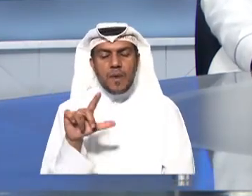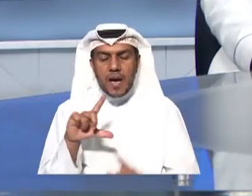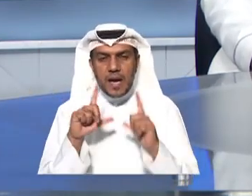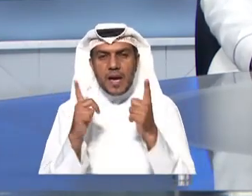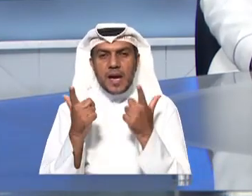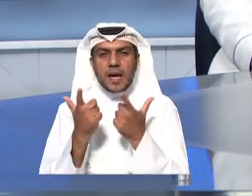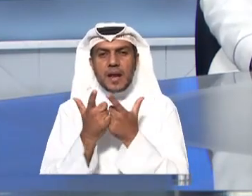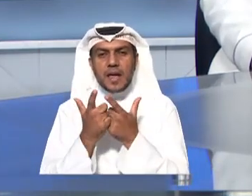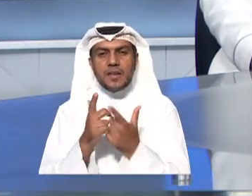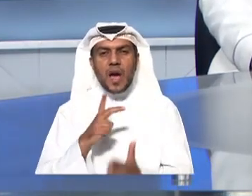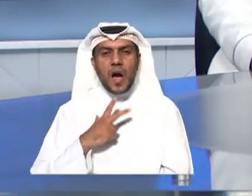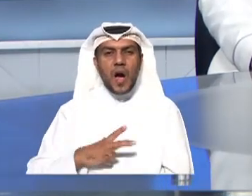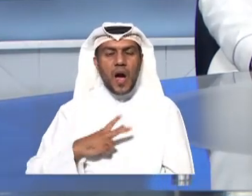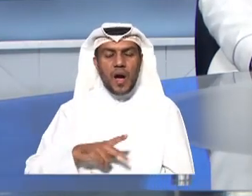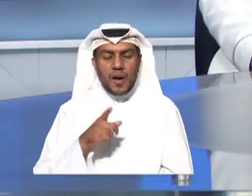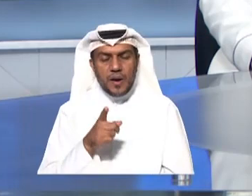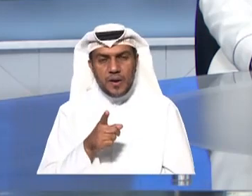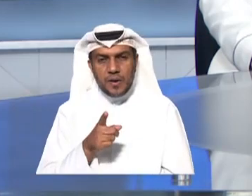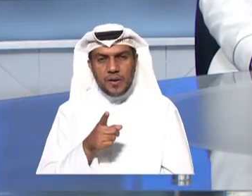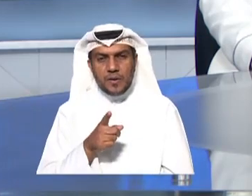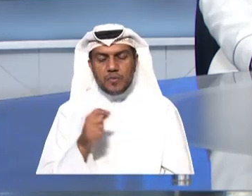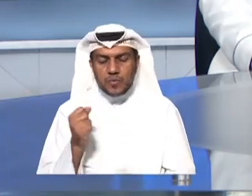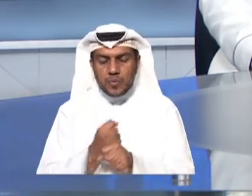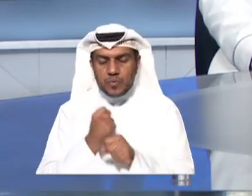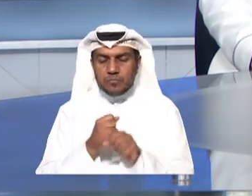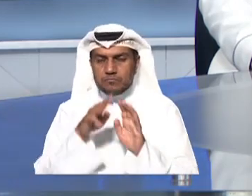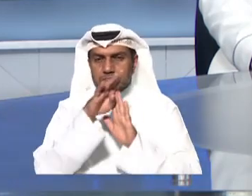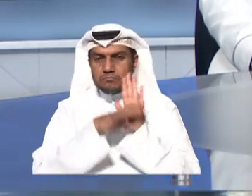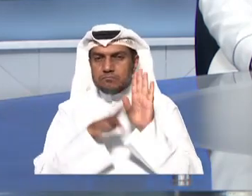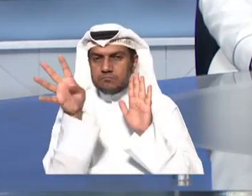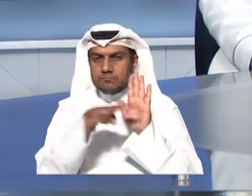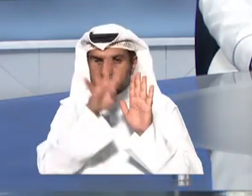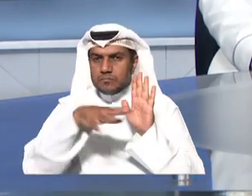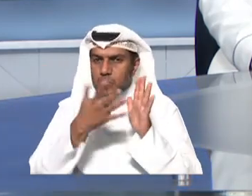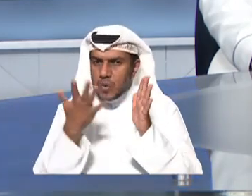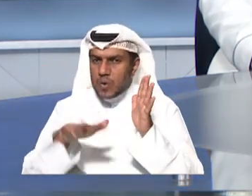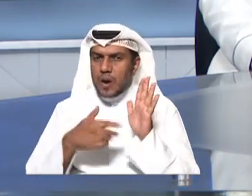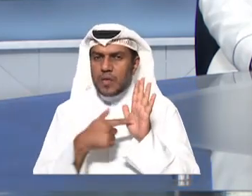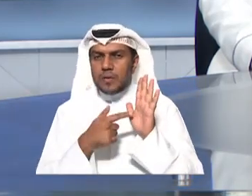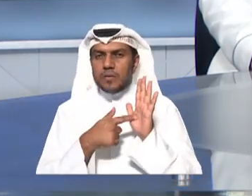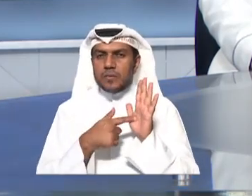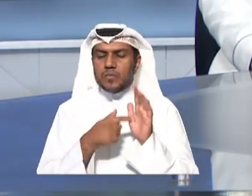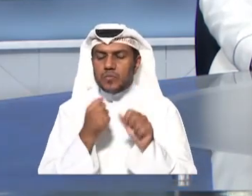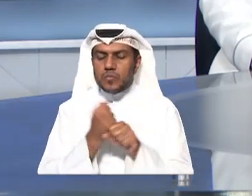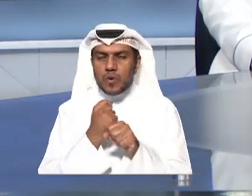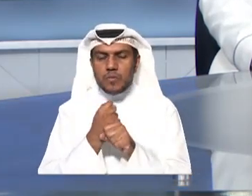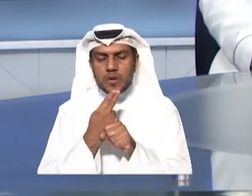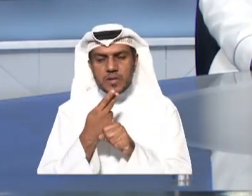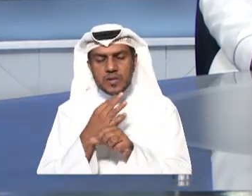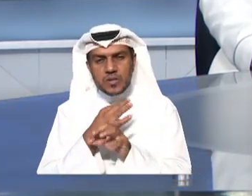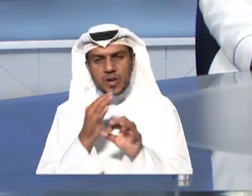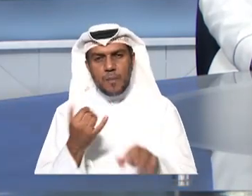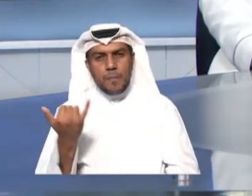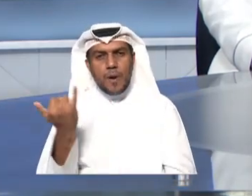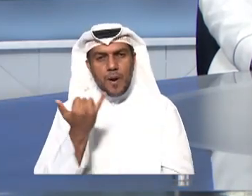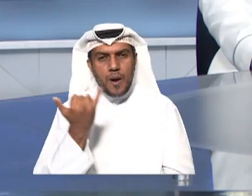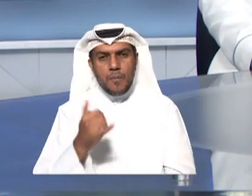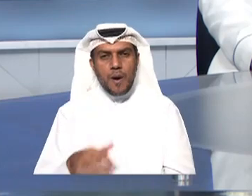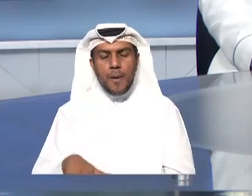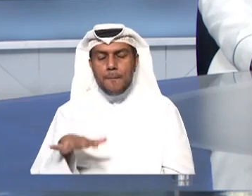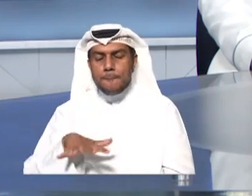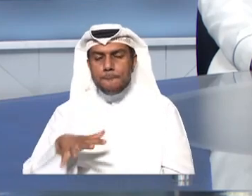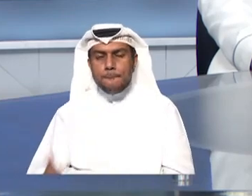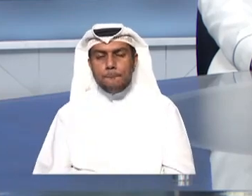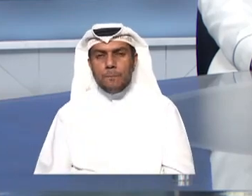محافظة العاصمة جدول أعمال غنيا بالمواضيع المهمة. تصدر المشهد فيها إعادة تنظيم منطقة الصوابر